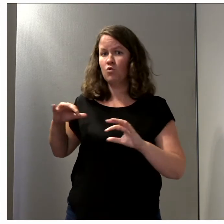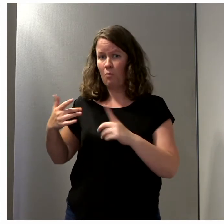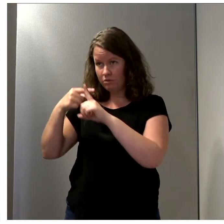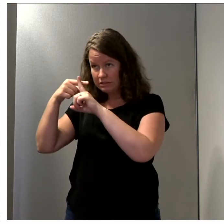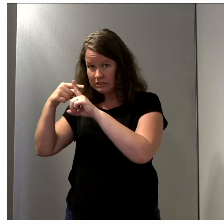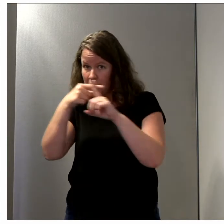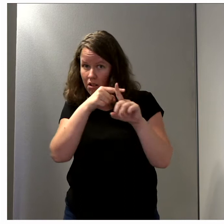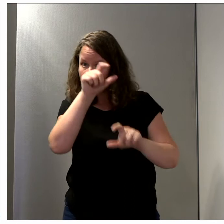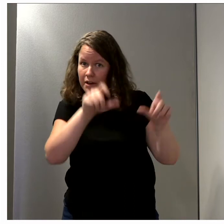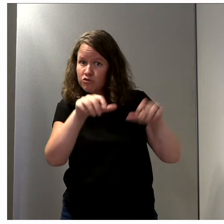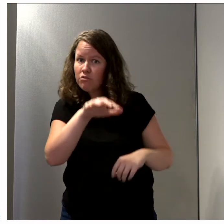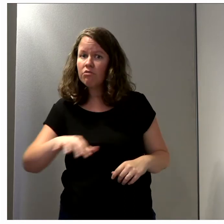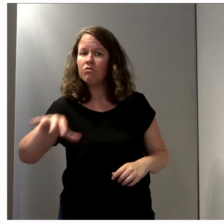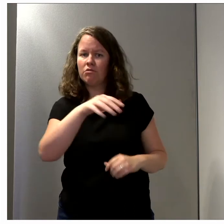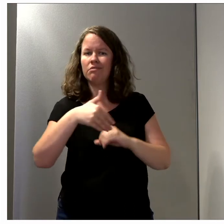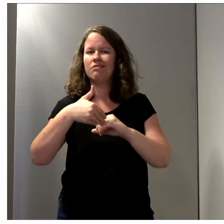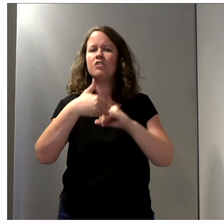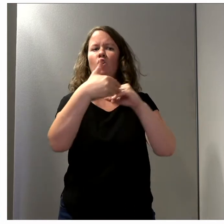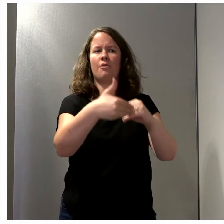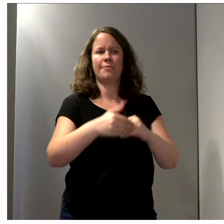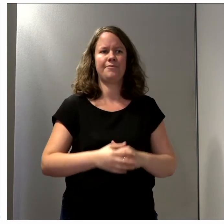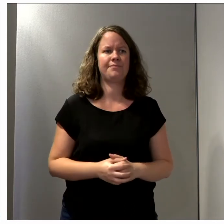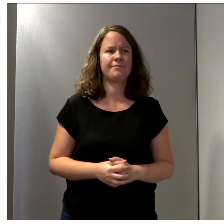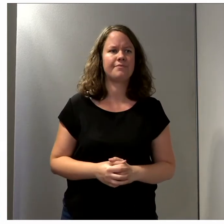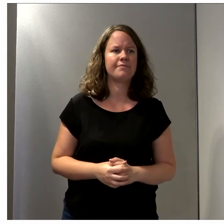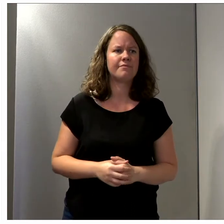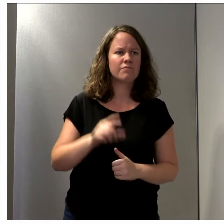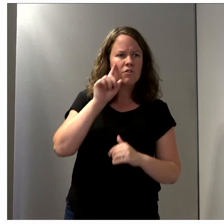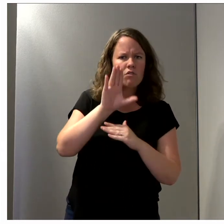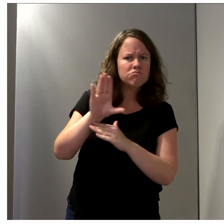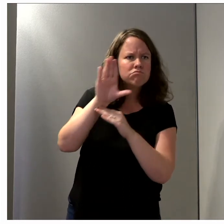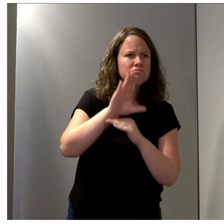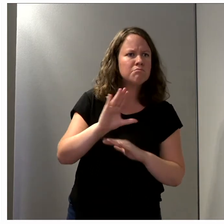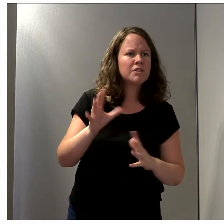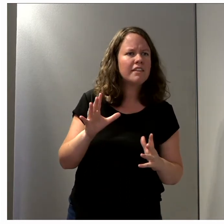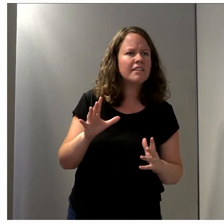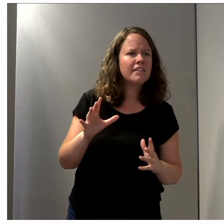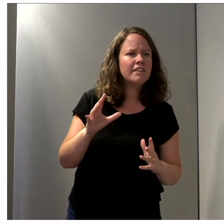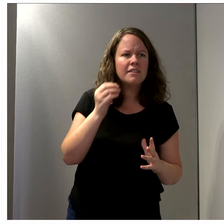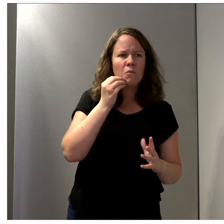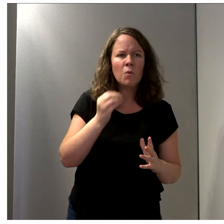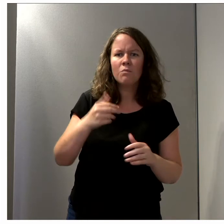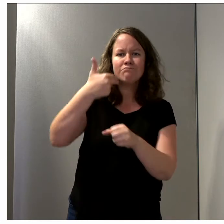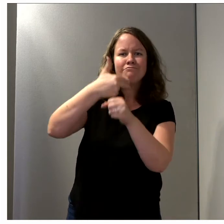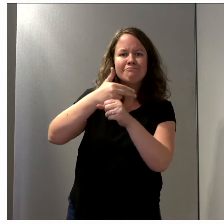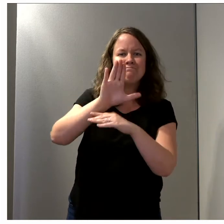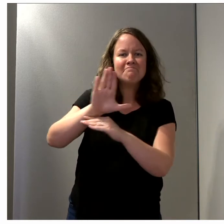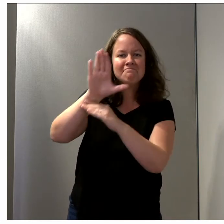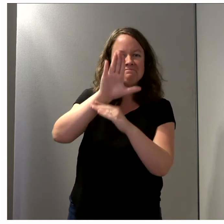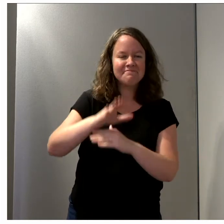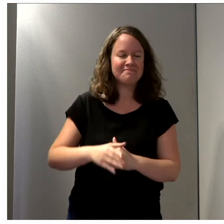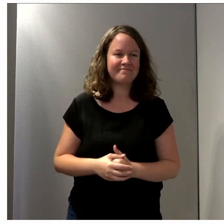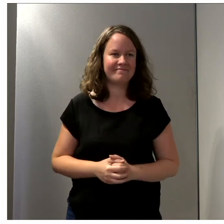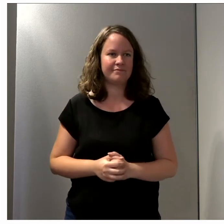construit dans une espèce de marche en avant. Je ne sais pas si vous voyez, je vous montre simplement, c'est un peu difficile, voilà, comment il se